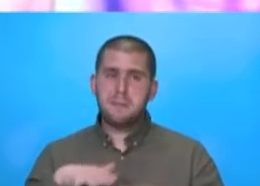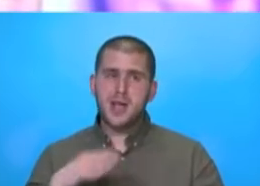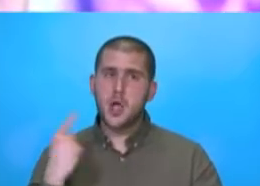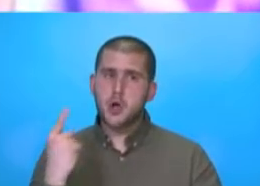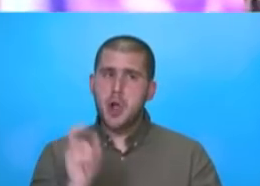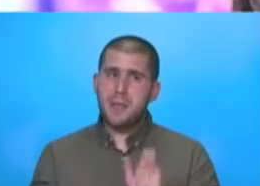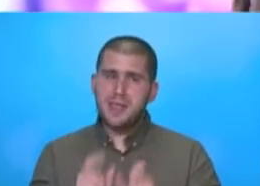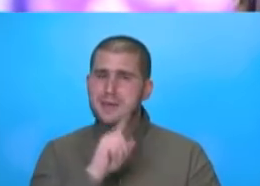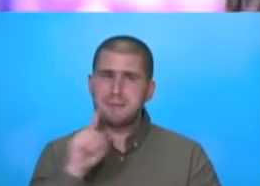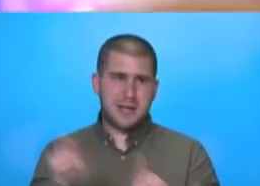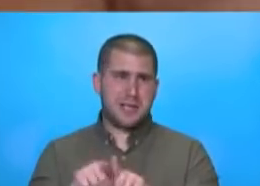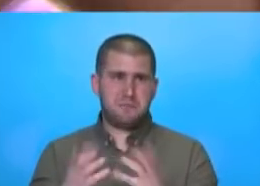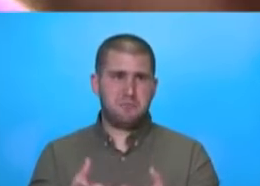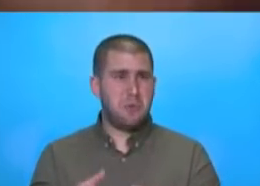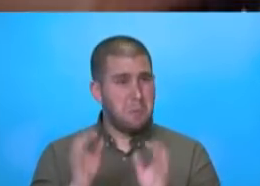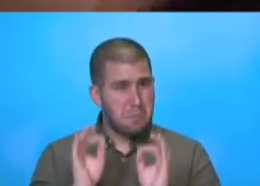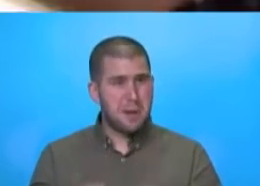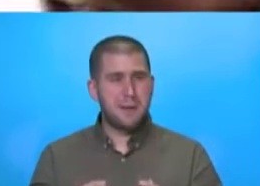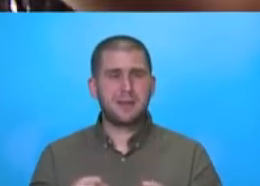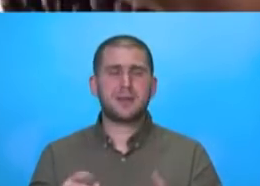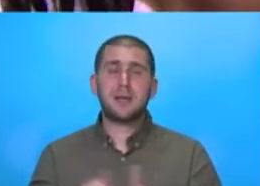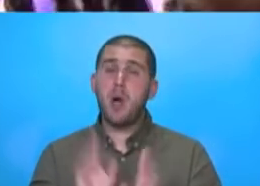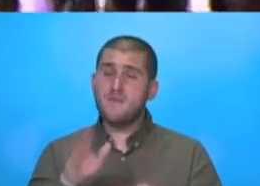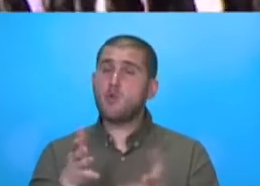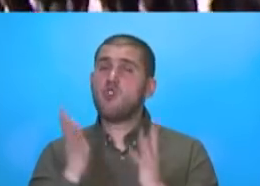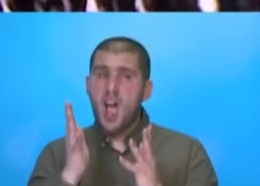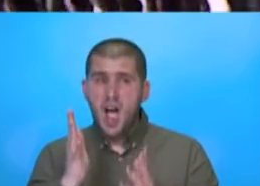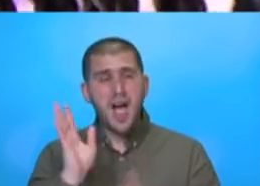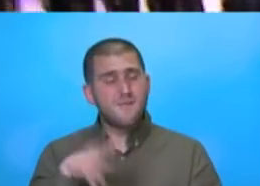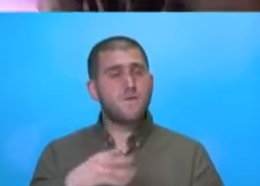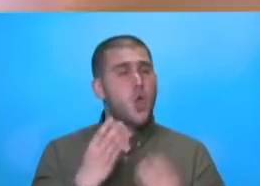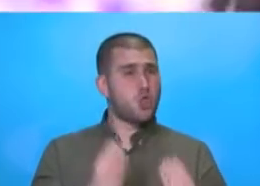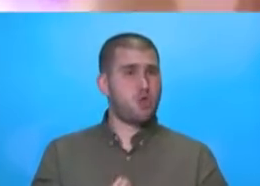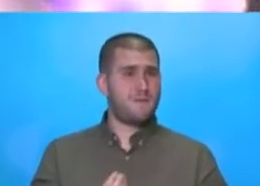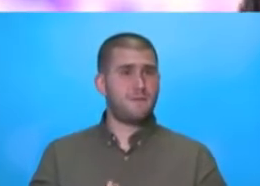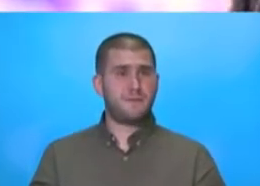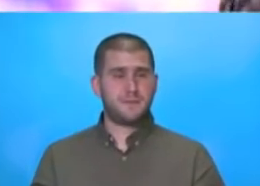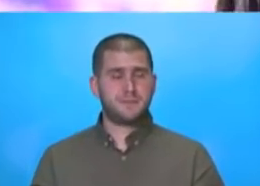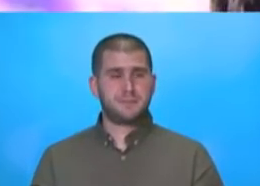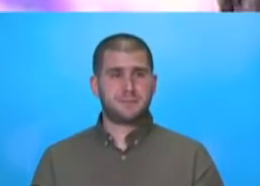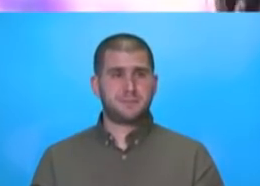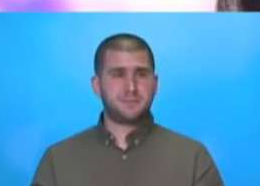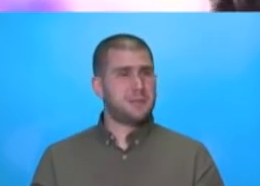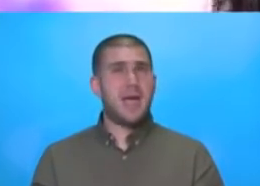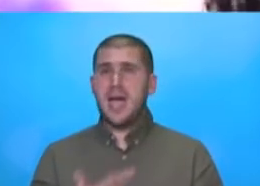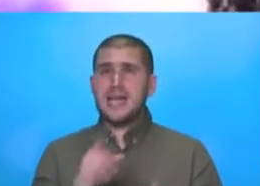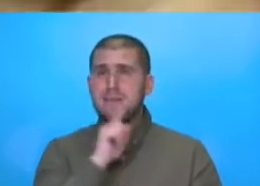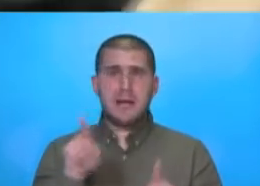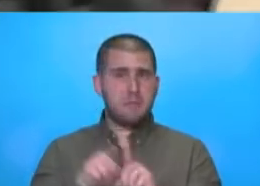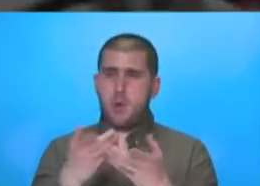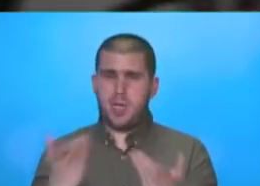בן אדם אימא כזאת, באמת, כאילו, גם כשרע, גם כשטוב. אין אימהות